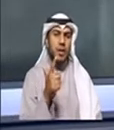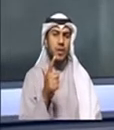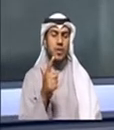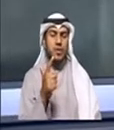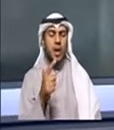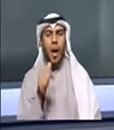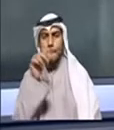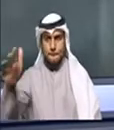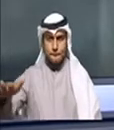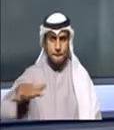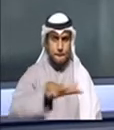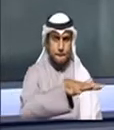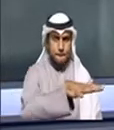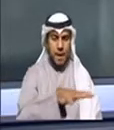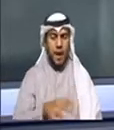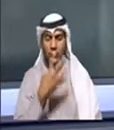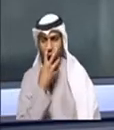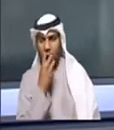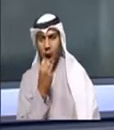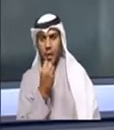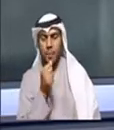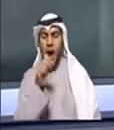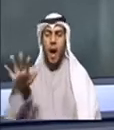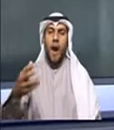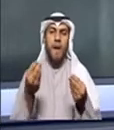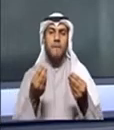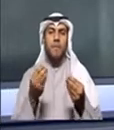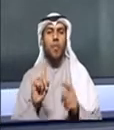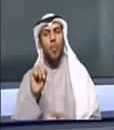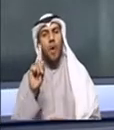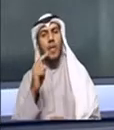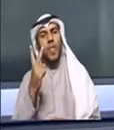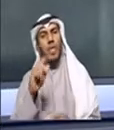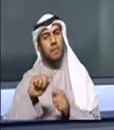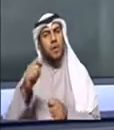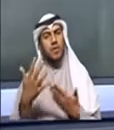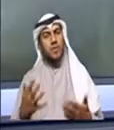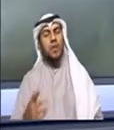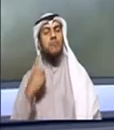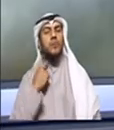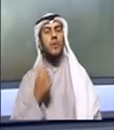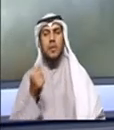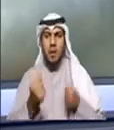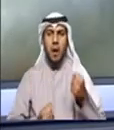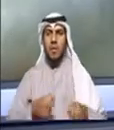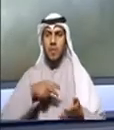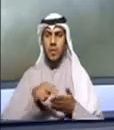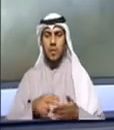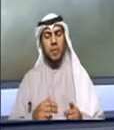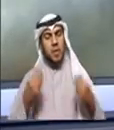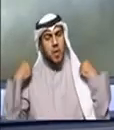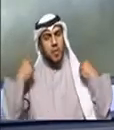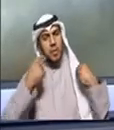السواحل اجواءا مستقره البحر خفيف الموج من واحد الاثنين قدم اللي حب يمارس الرياضه على البحر في الاجواء مناسبه حتى ساعات الصباح